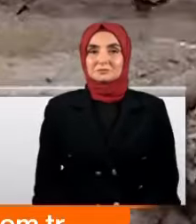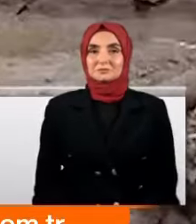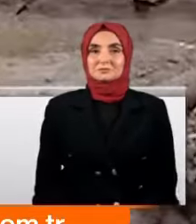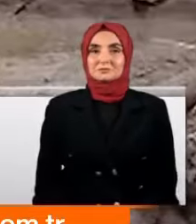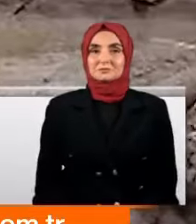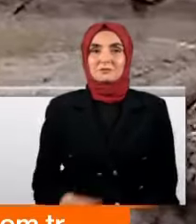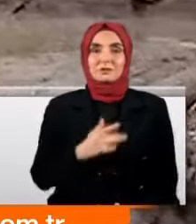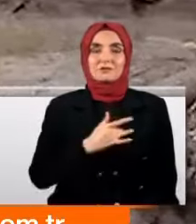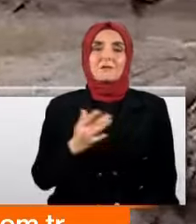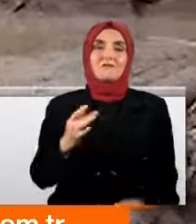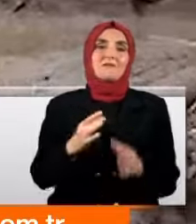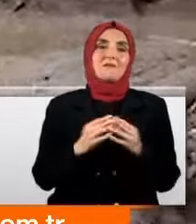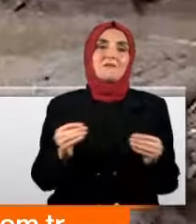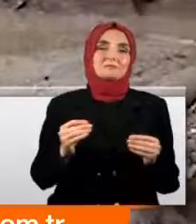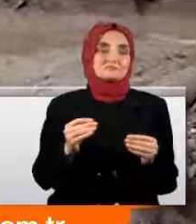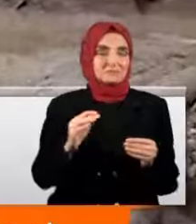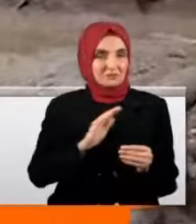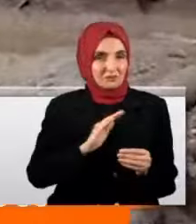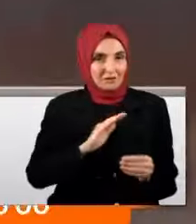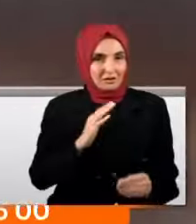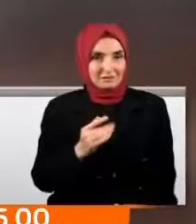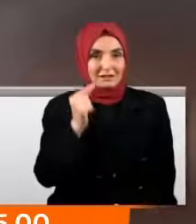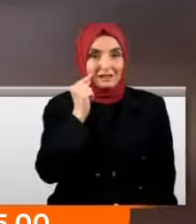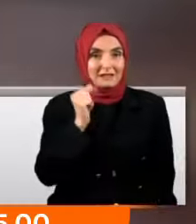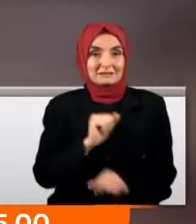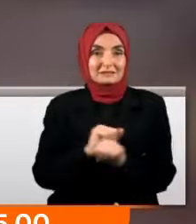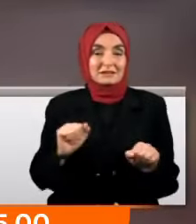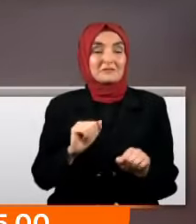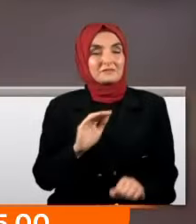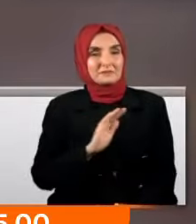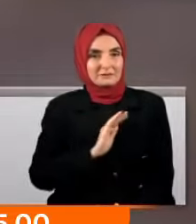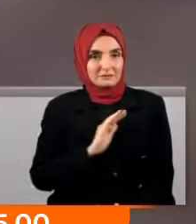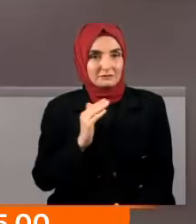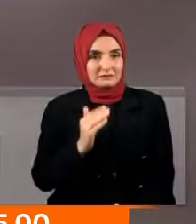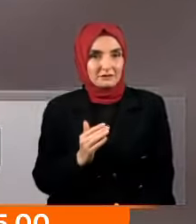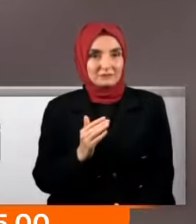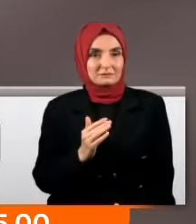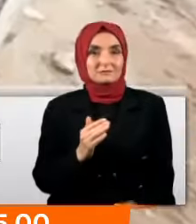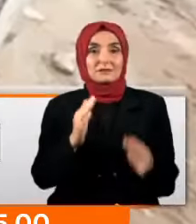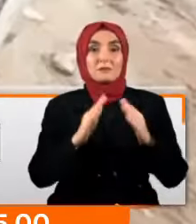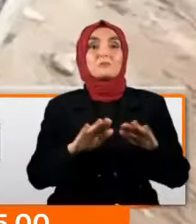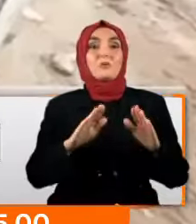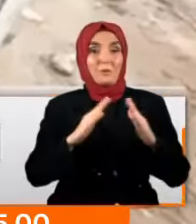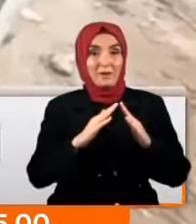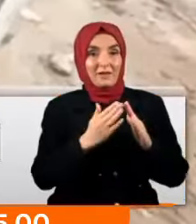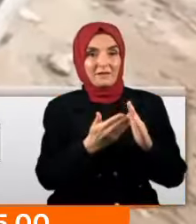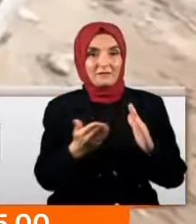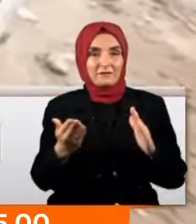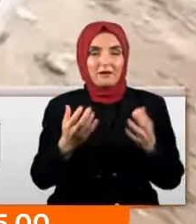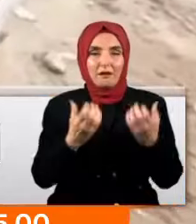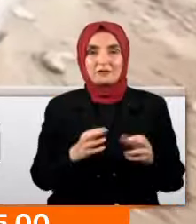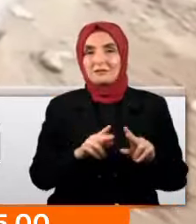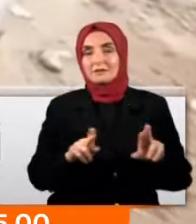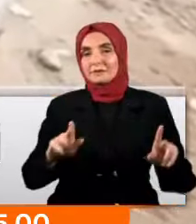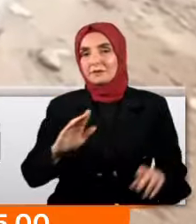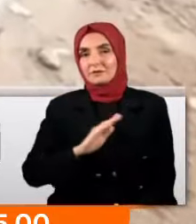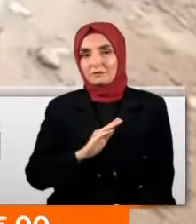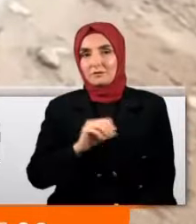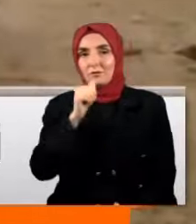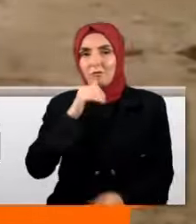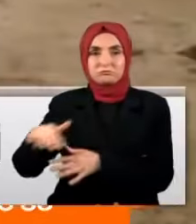Can kayıplarının yanı sıra maddi kayıplar da var. Yıkılmayan evlerin çoğu ağır hasarlı. Suya kapılan araçlar da